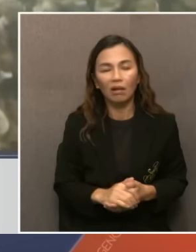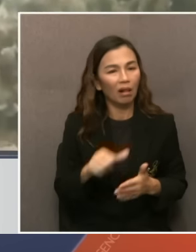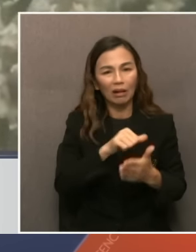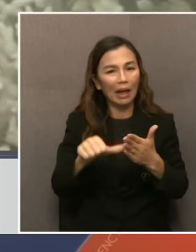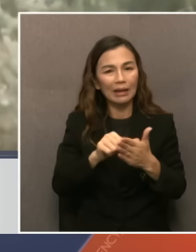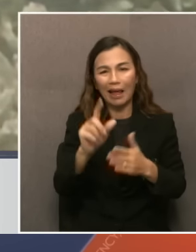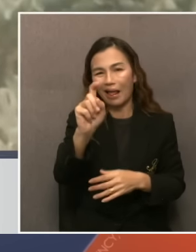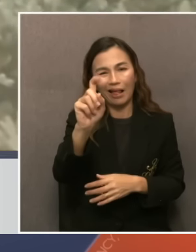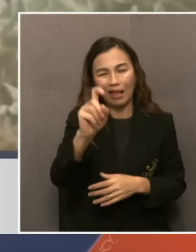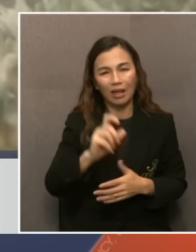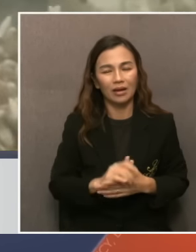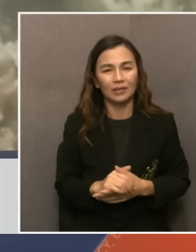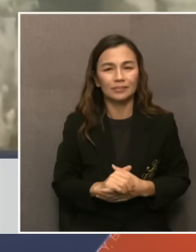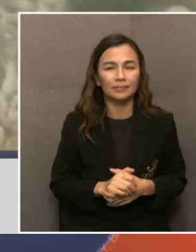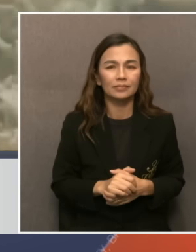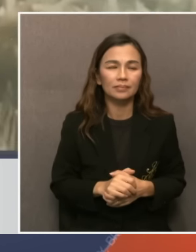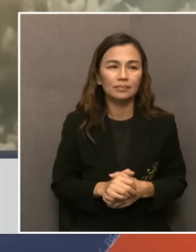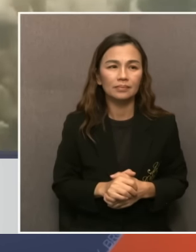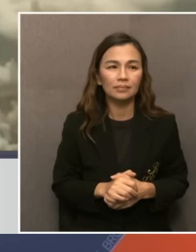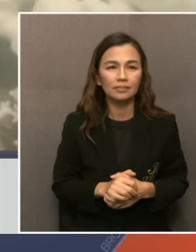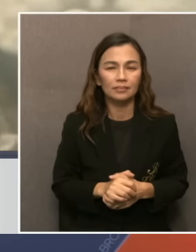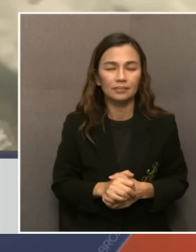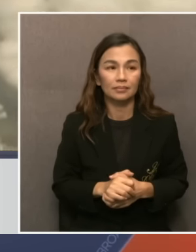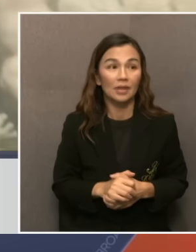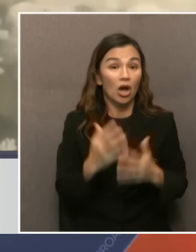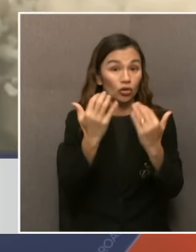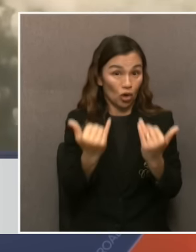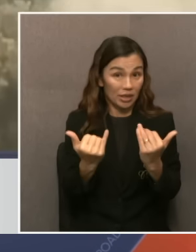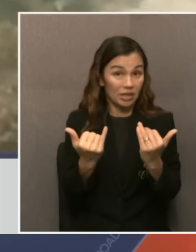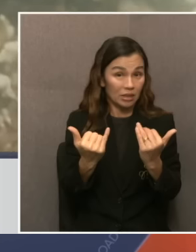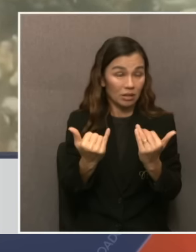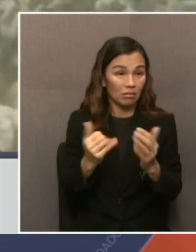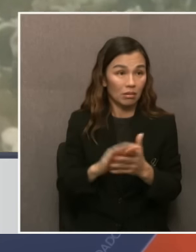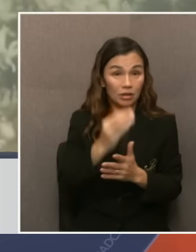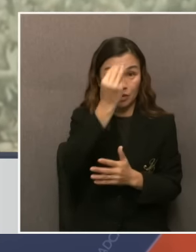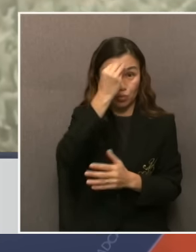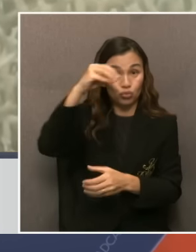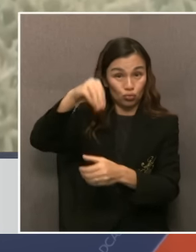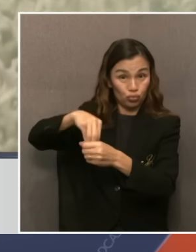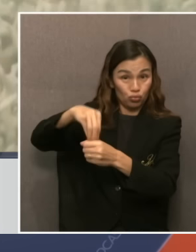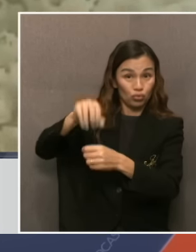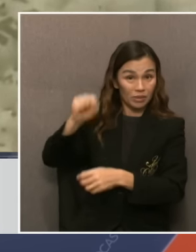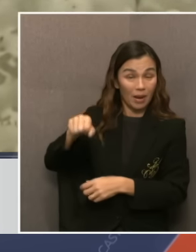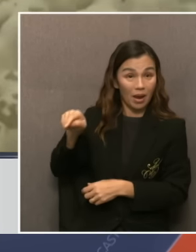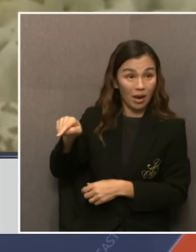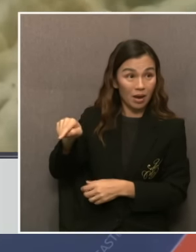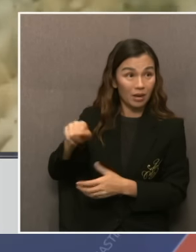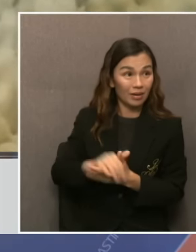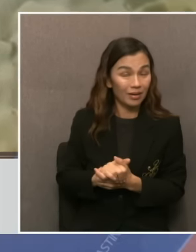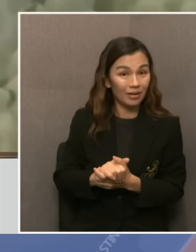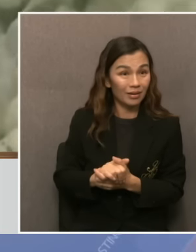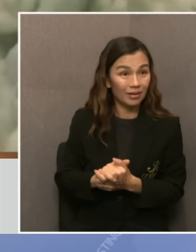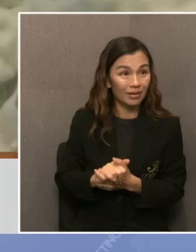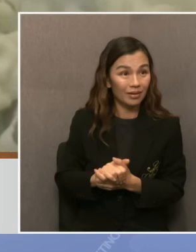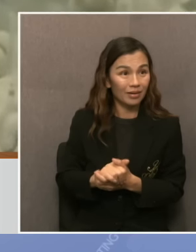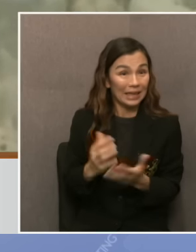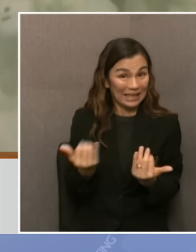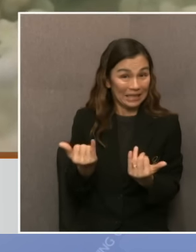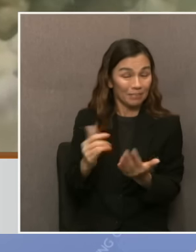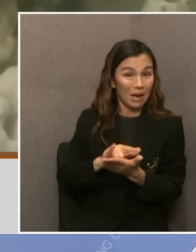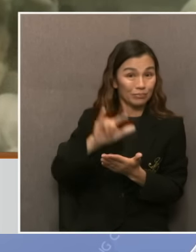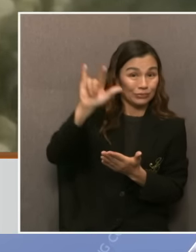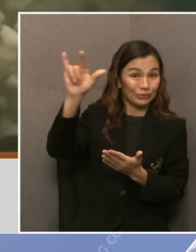ไหนต่อครับ ค่ะเห็นว่าอาจารย์ตอนนี้อยู่ญี่ปุ่นพอดีด้วยไหมคะ ยังไม่อยู่ครับกำลังจะอยู ่กำลังจะอ